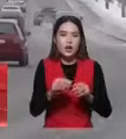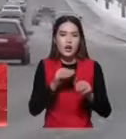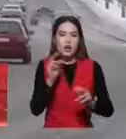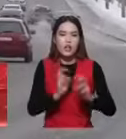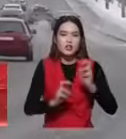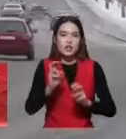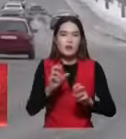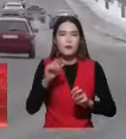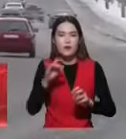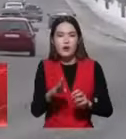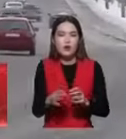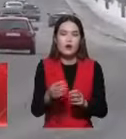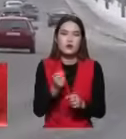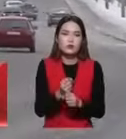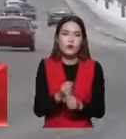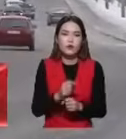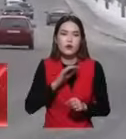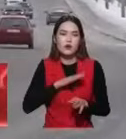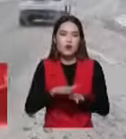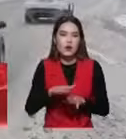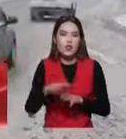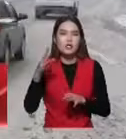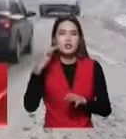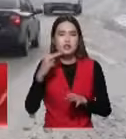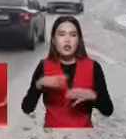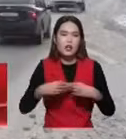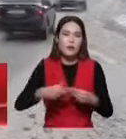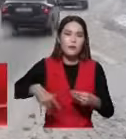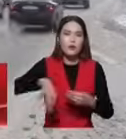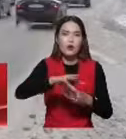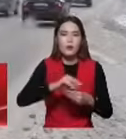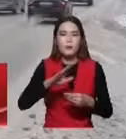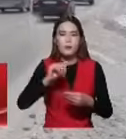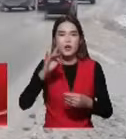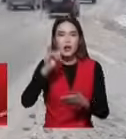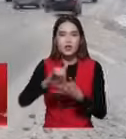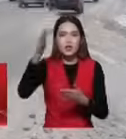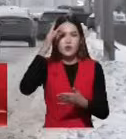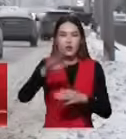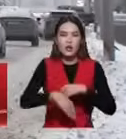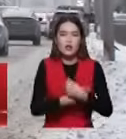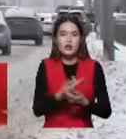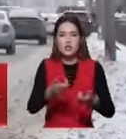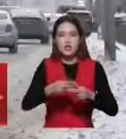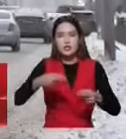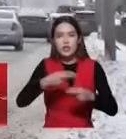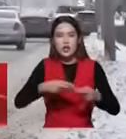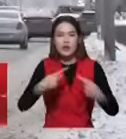арасында әділетсіз бәсекелестік орнады. Қытайлықтар осы тәсілмен бүкіл әлемнің автопаркын жаулап алмақ. Салдарынан жаңа темір тұлпарлардың